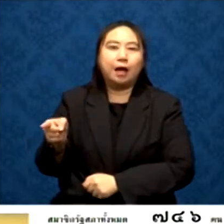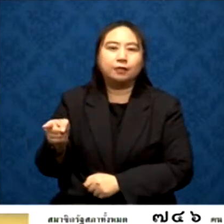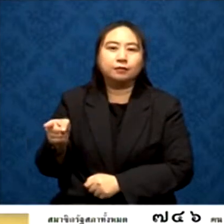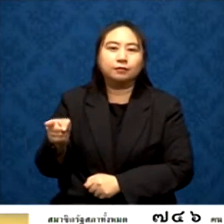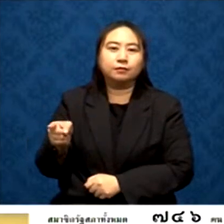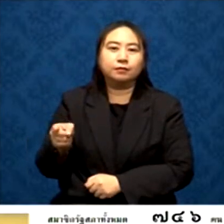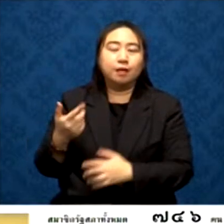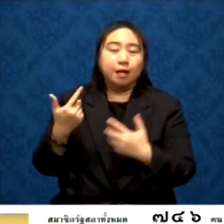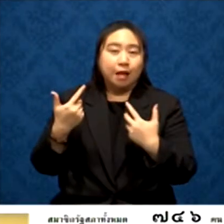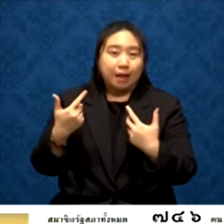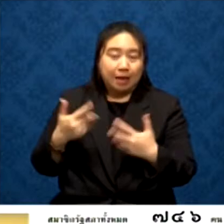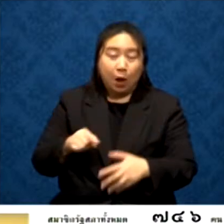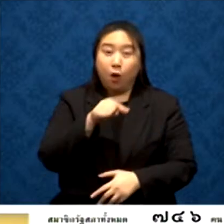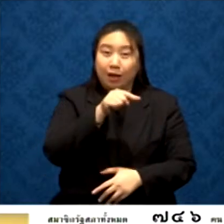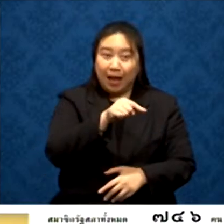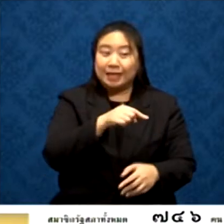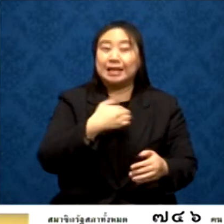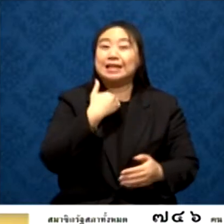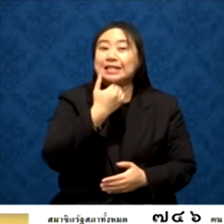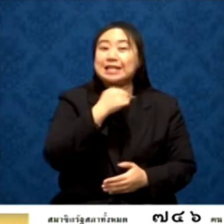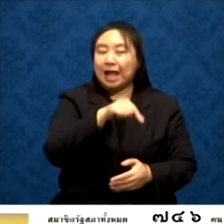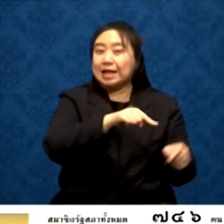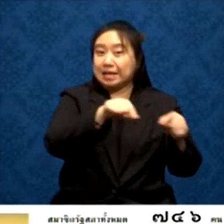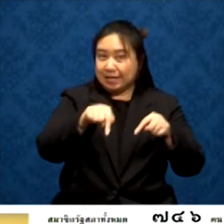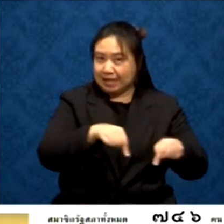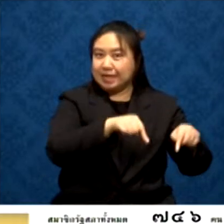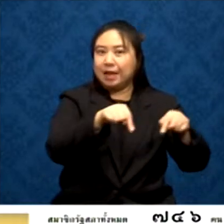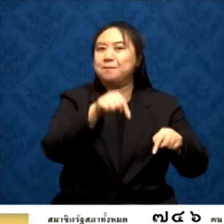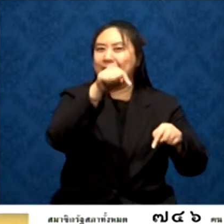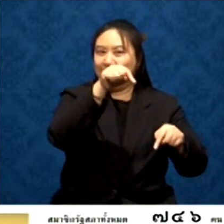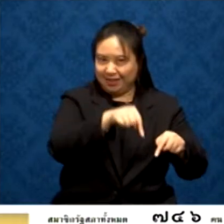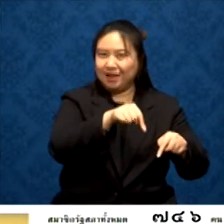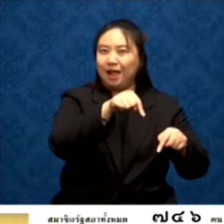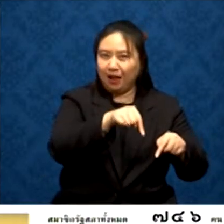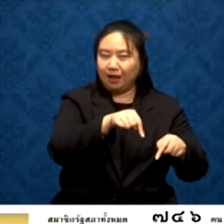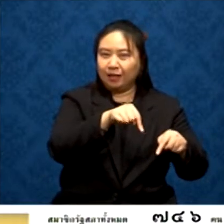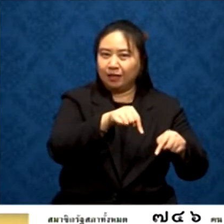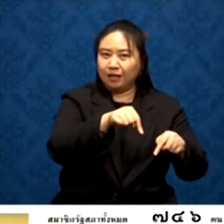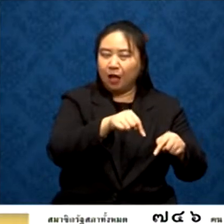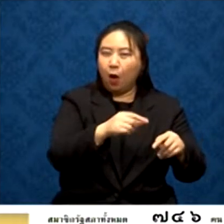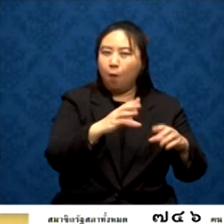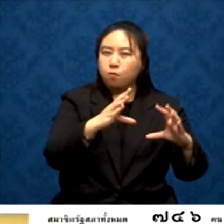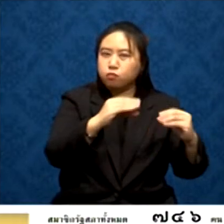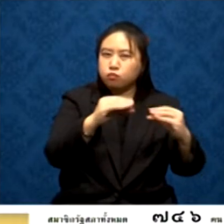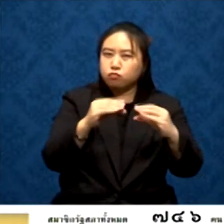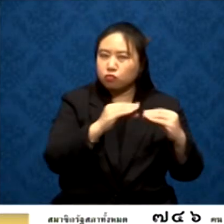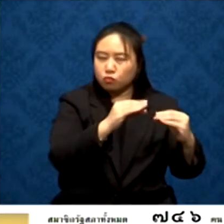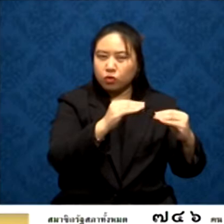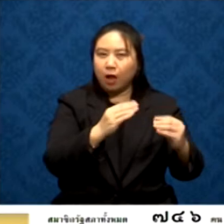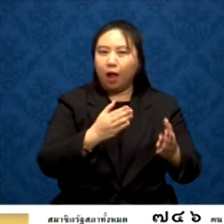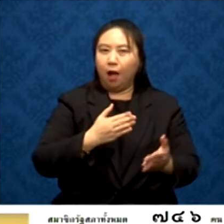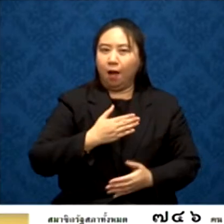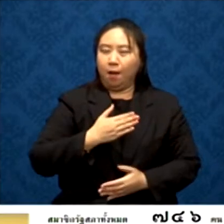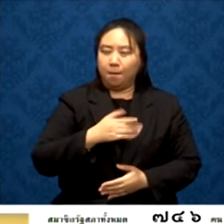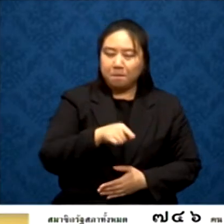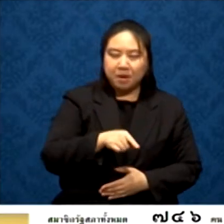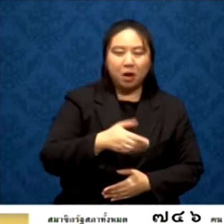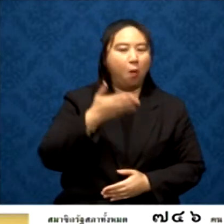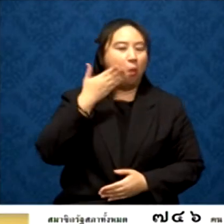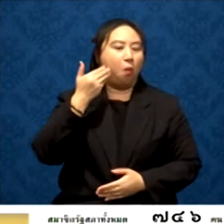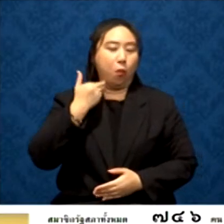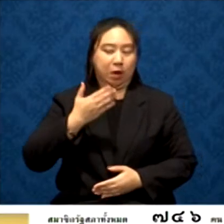าการสนทนาในคลิปนี้ไม่ได้เป็นการแสดงออกมาเพื่อโชว์ว่าตัวเองนั้นรู้จักคนนี้คนนั้นเท่